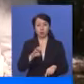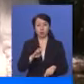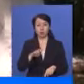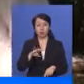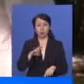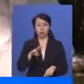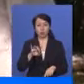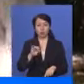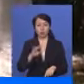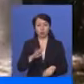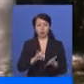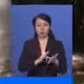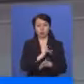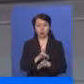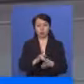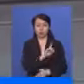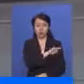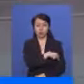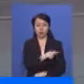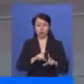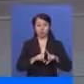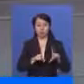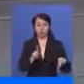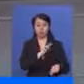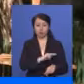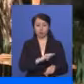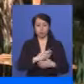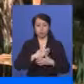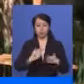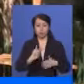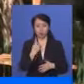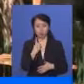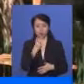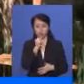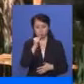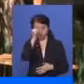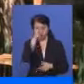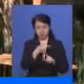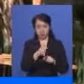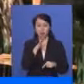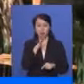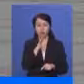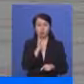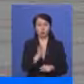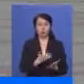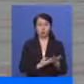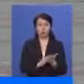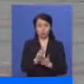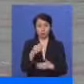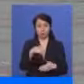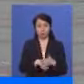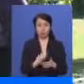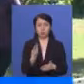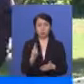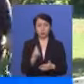Бекзат Меркулов. В городской профильной больнице он работает уже более 2 месяцев. За этот период ему будут выплачены